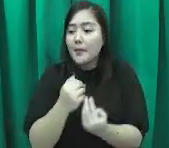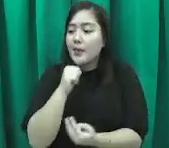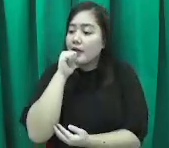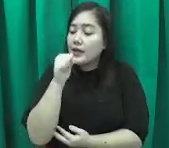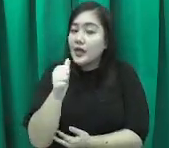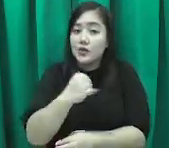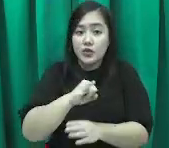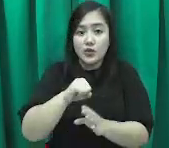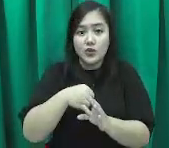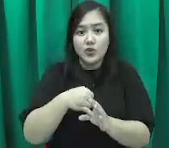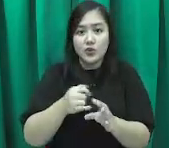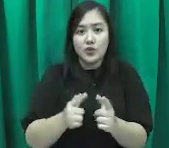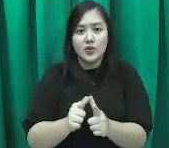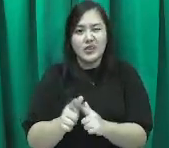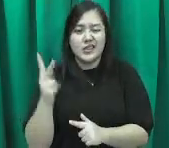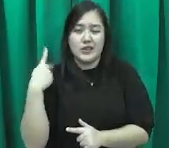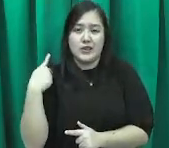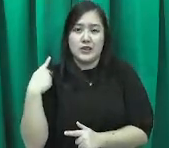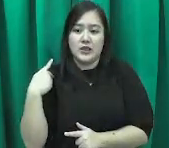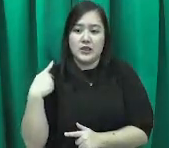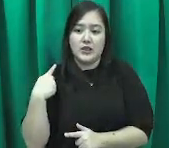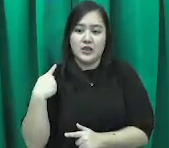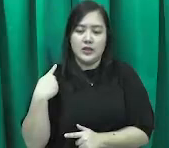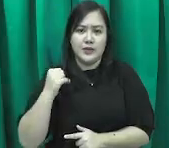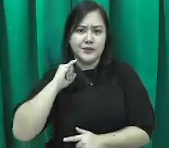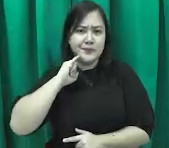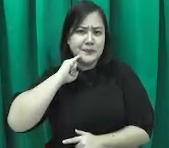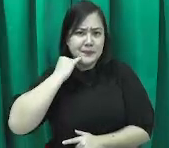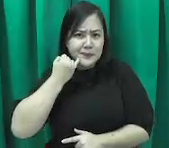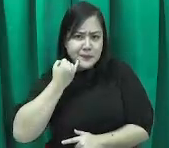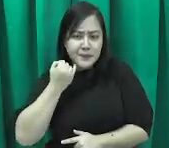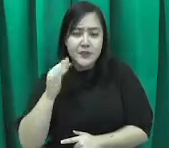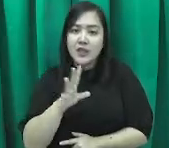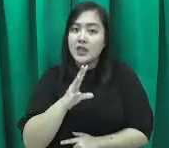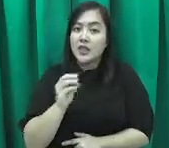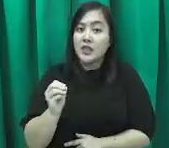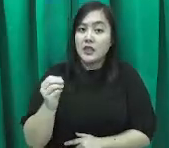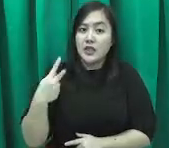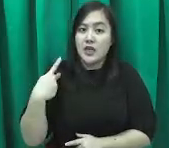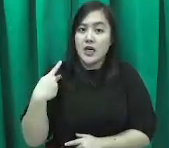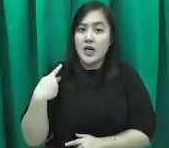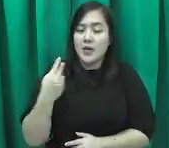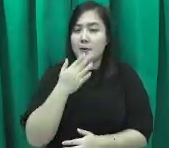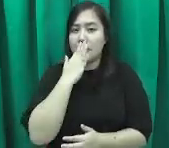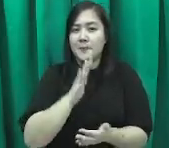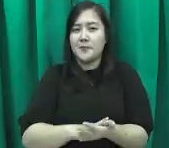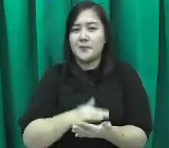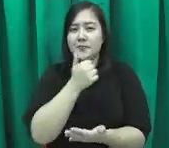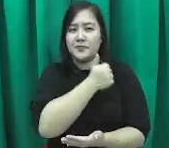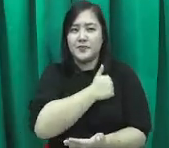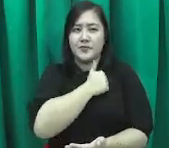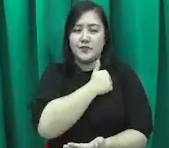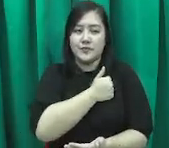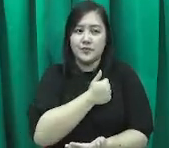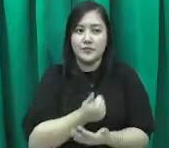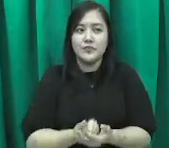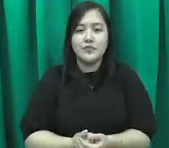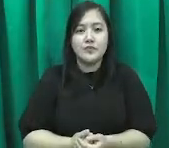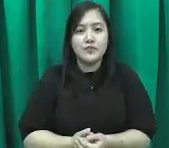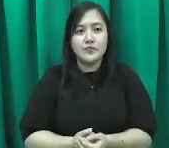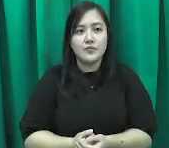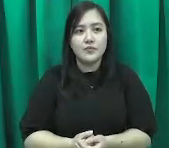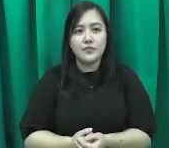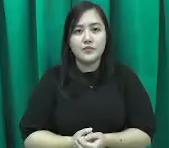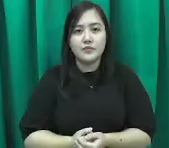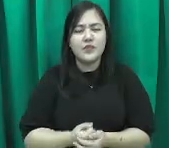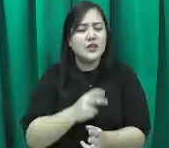or inggitan. So, nagkakaroon ng division. Kaya tama, napagaganda yung... At saka pabigat yun. Pabigat yun. Kasi hinahatak mo siya. Yes, that's